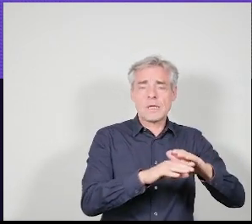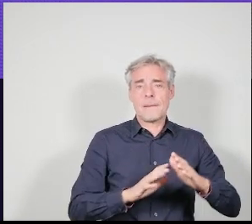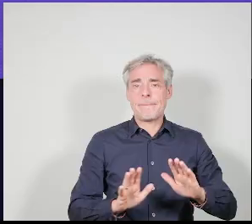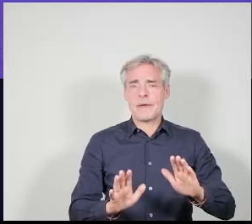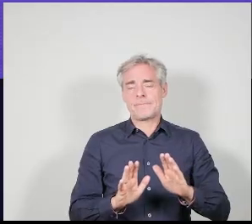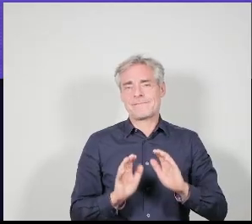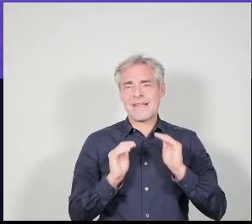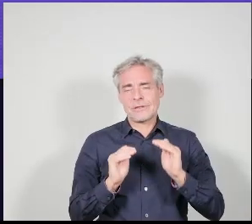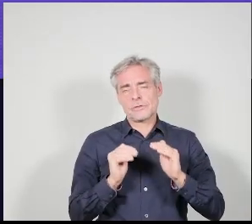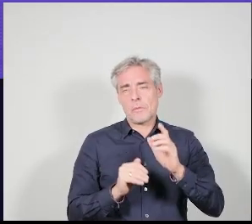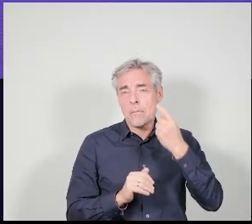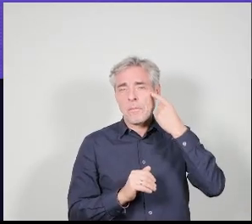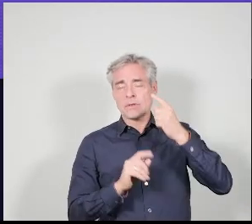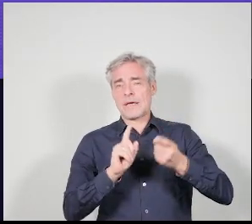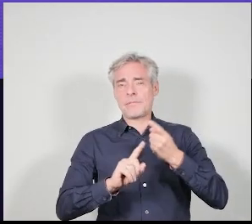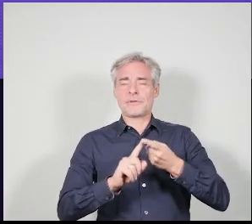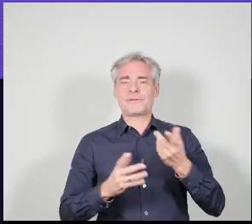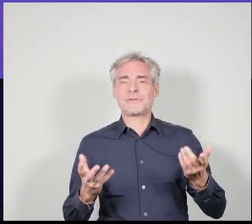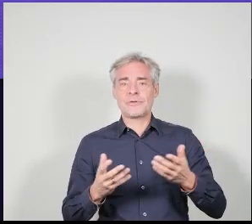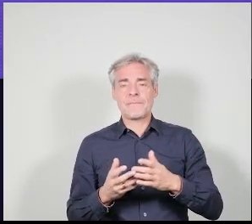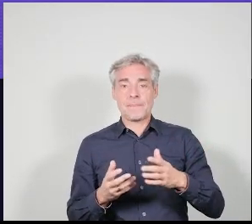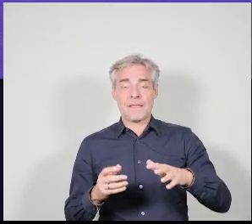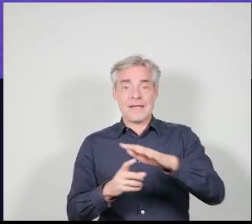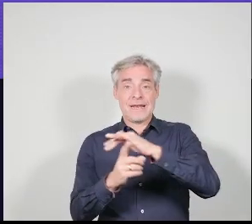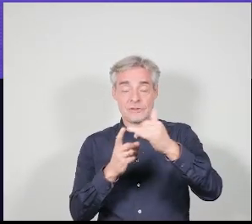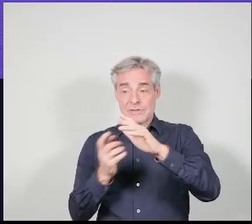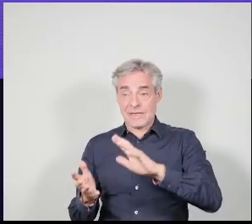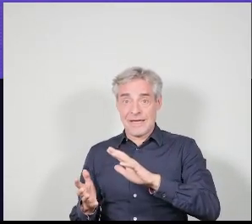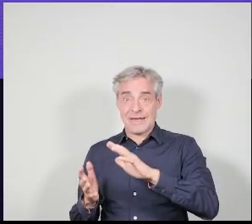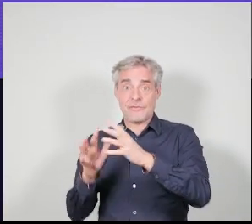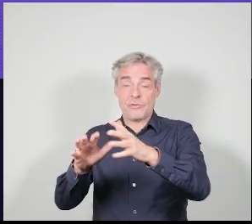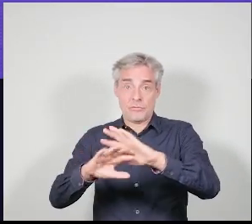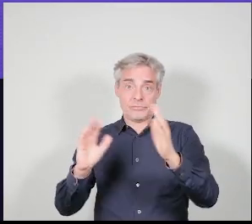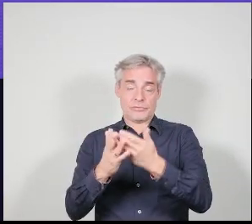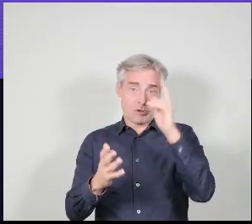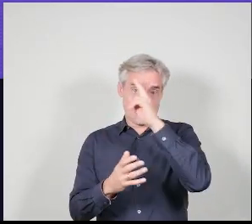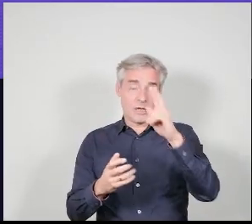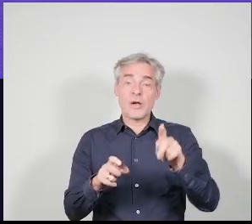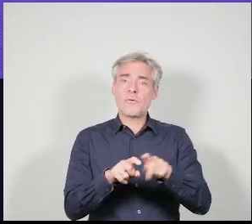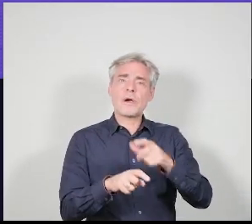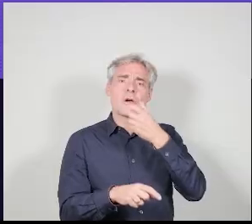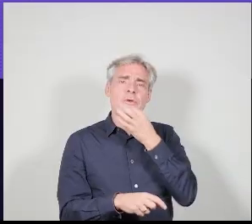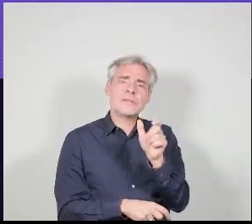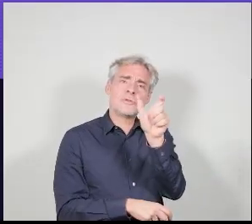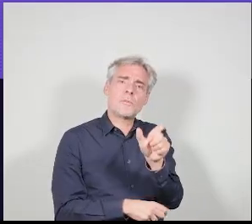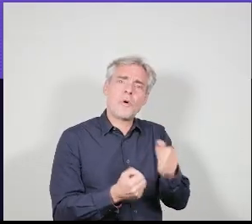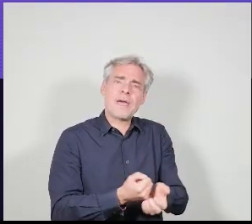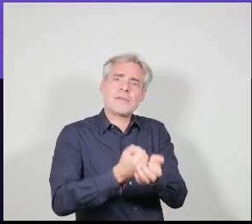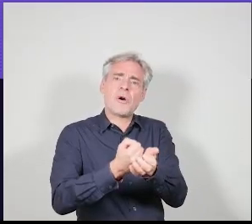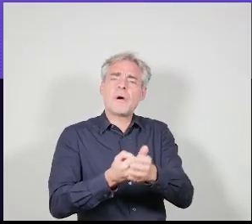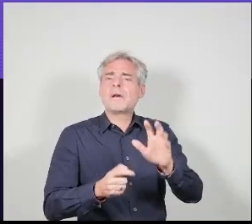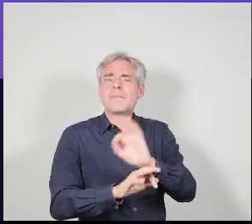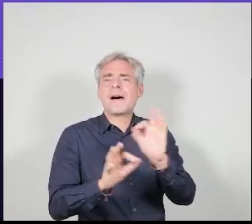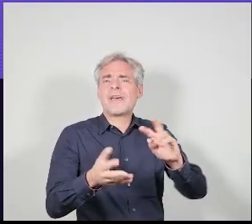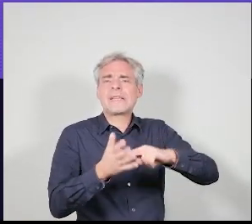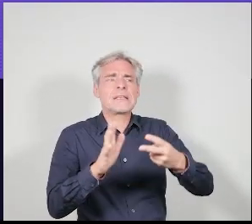faut quand même intégrer l'importance des mutations sociétales de manière globale. Parce que quand on parle d'aidants, la question n'est pas technique, c'est pas